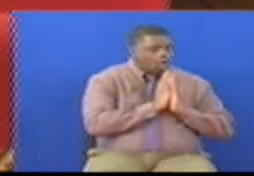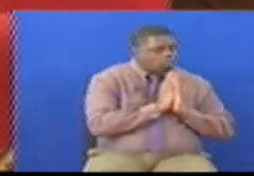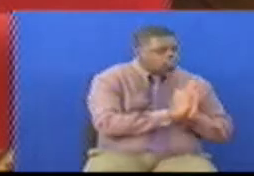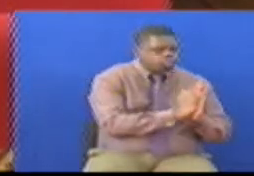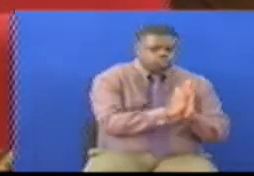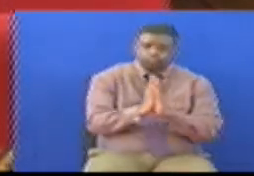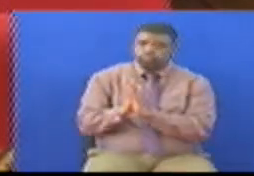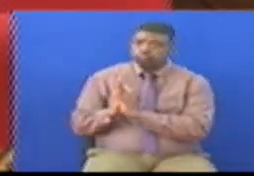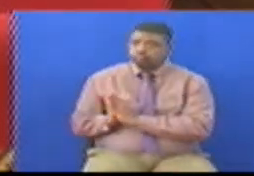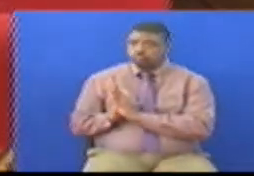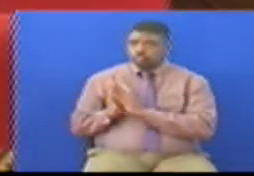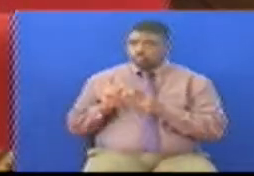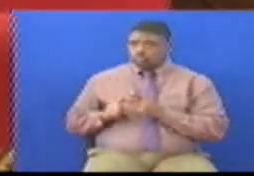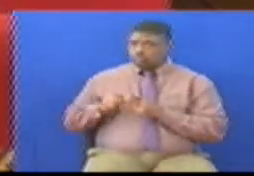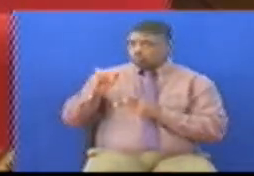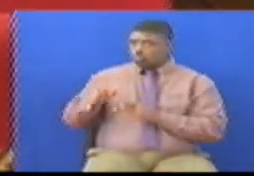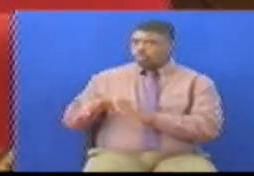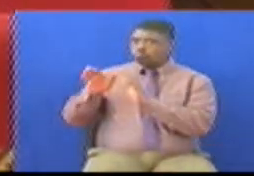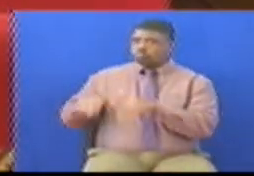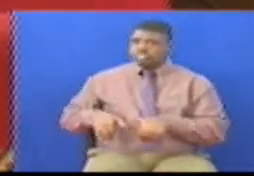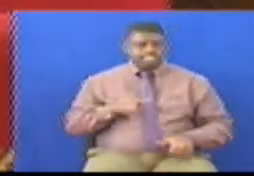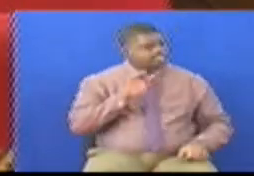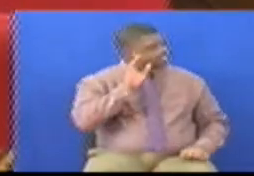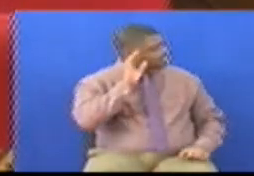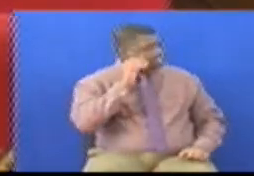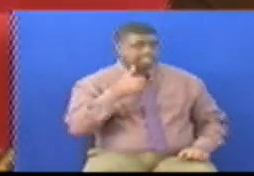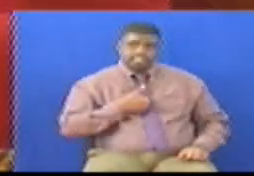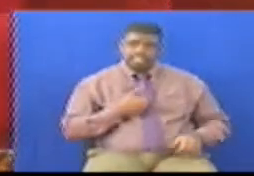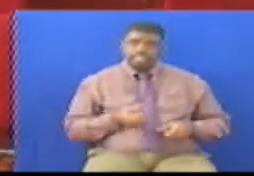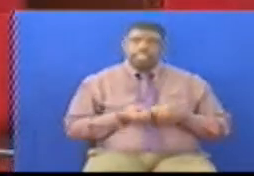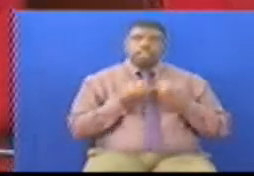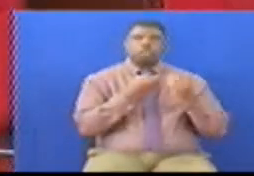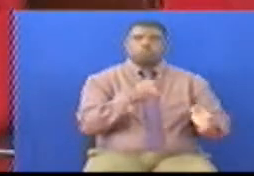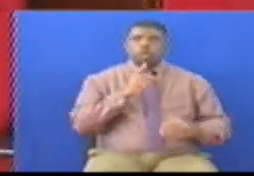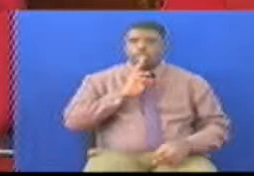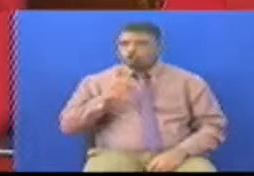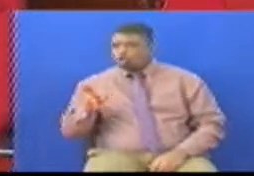wote wabunge wote kwa kunisikiliza. Naomba kutoa hoja.